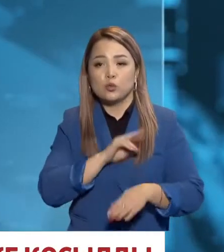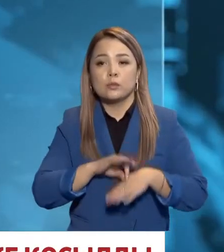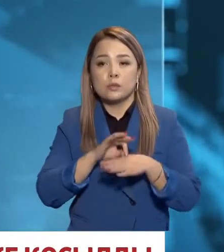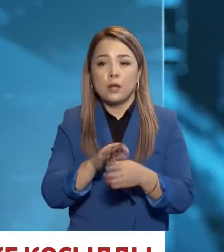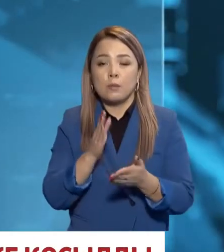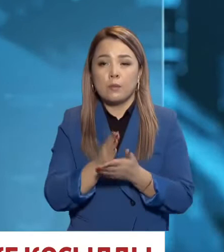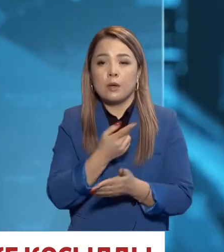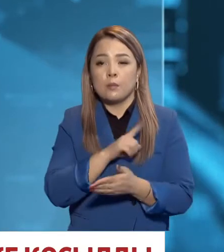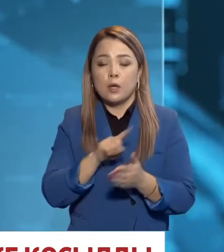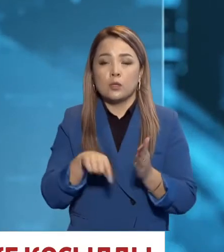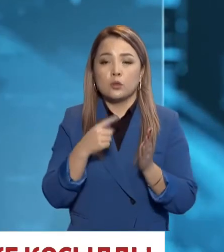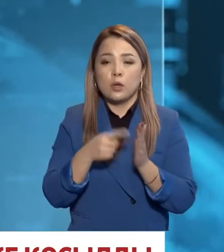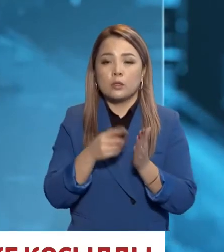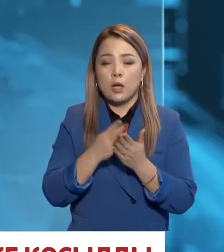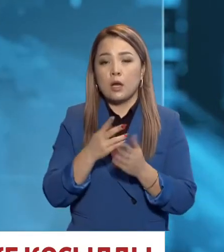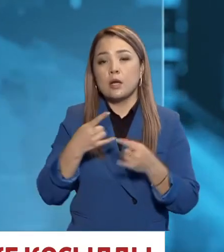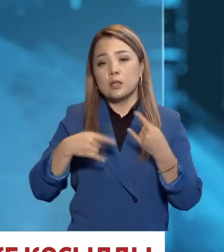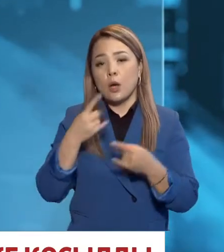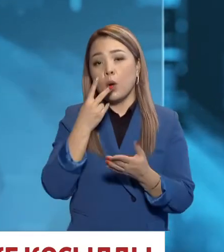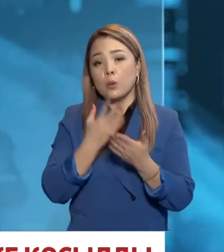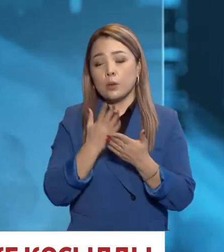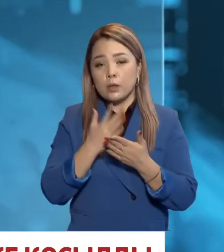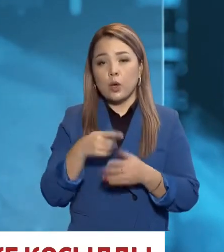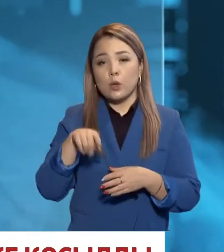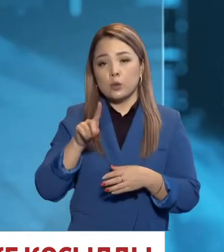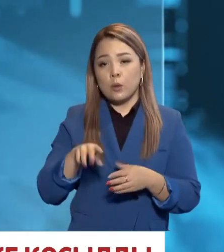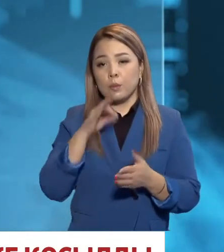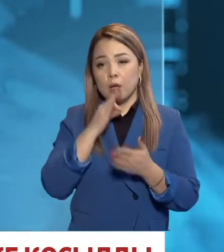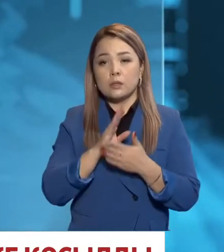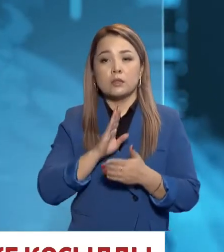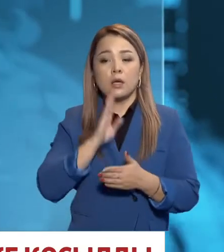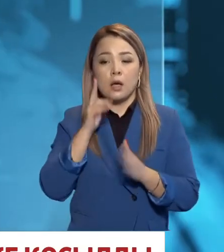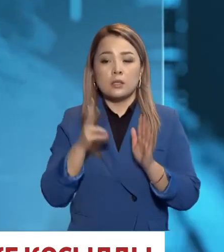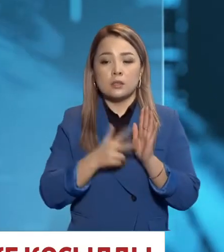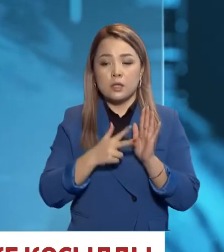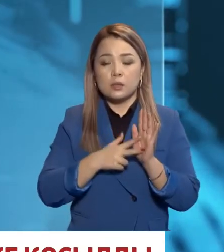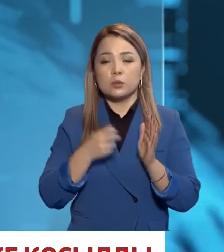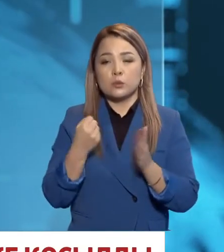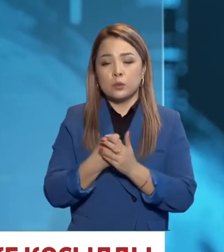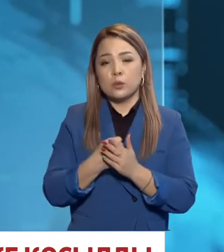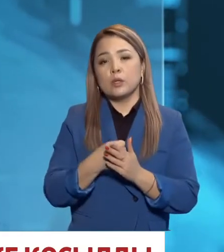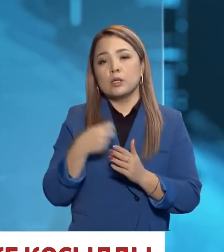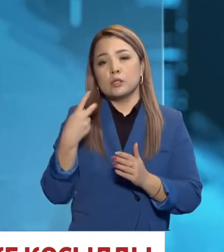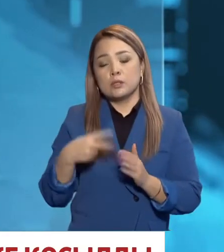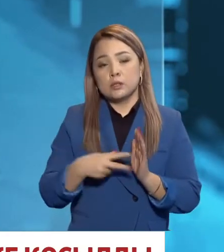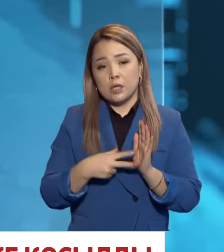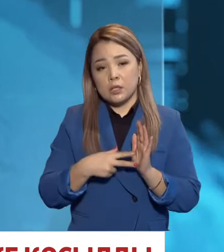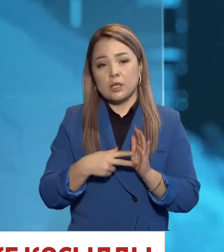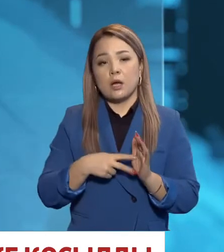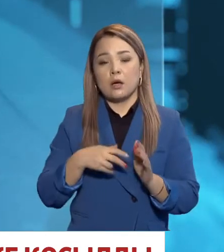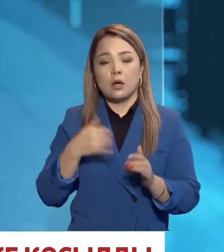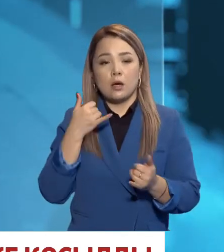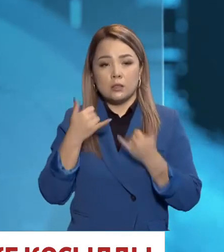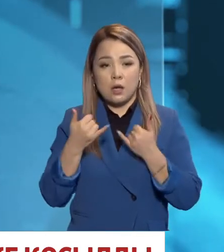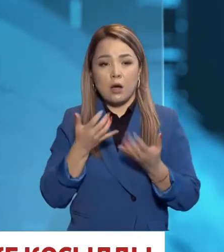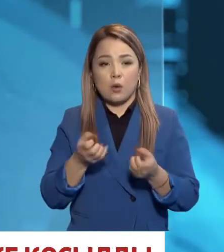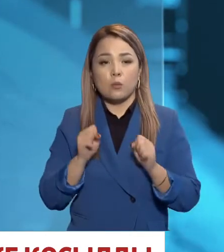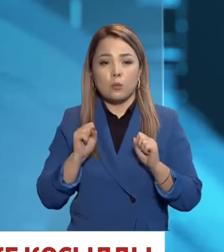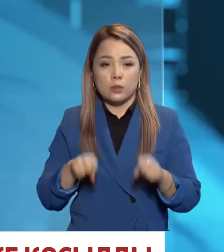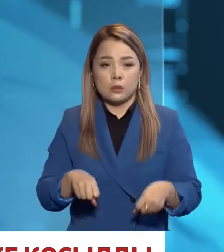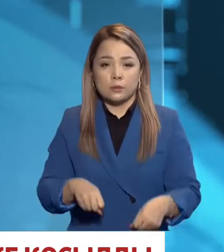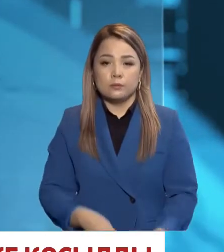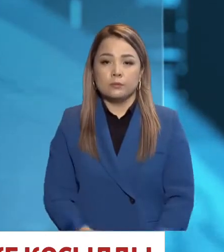көмекке сауалдар экранда көрсетілген нөмірлер арқылы таңғы сағат 8:00-ден кешкі 20:00-ге дейін қабылданады.